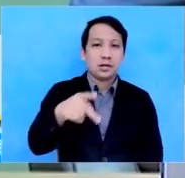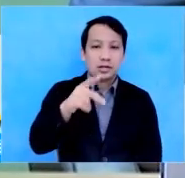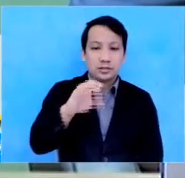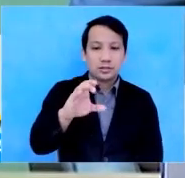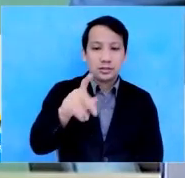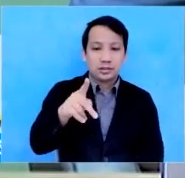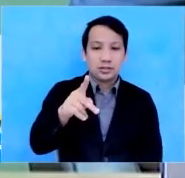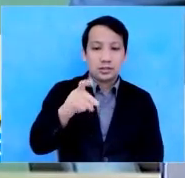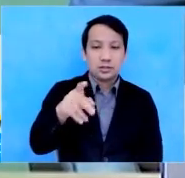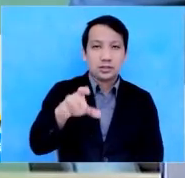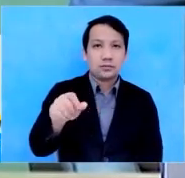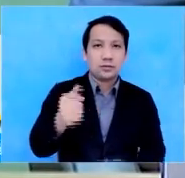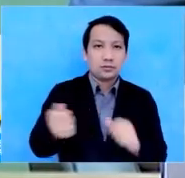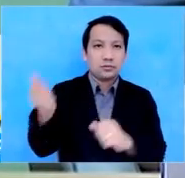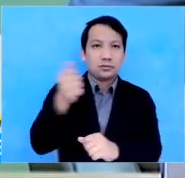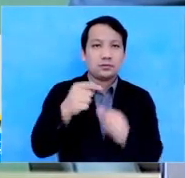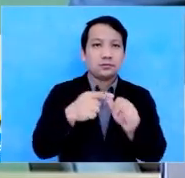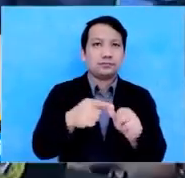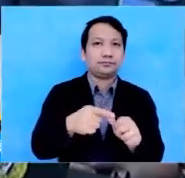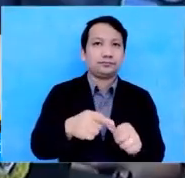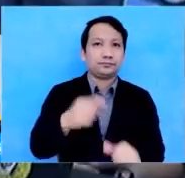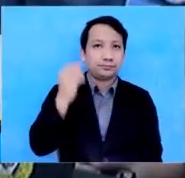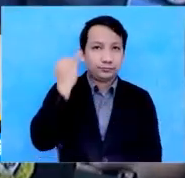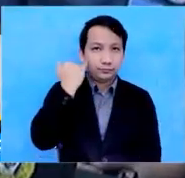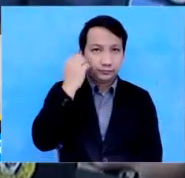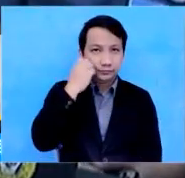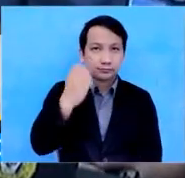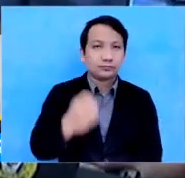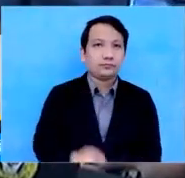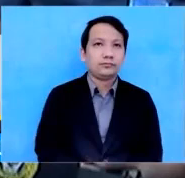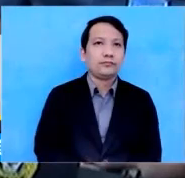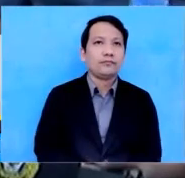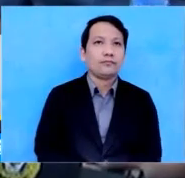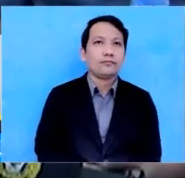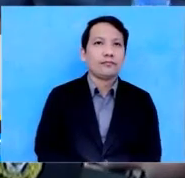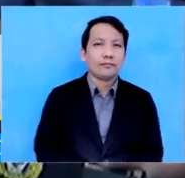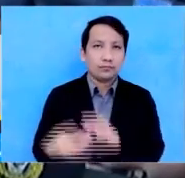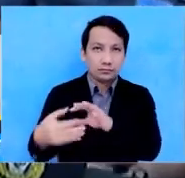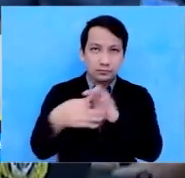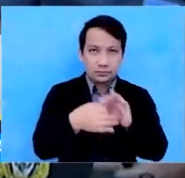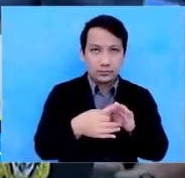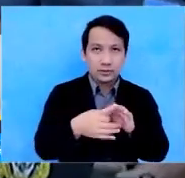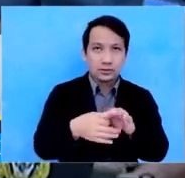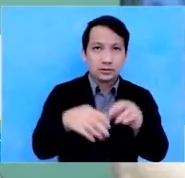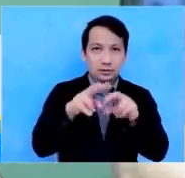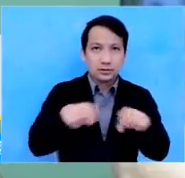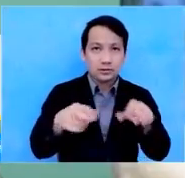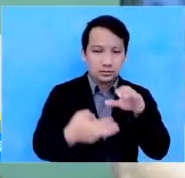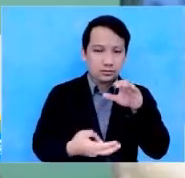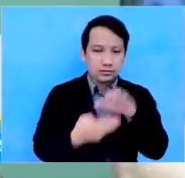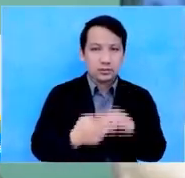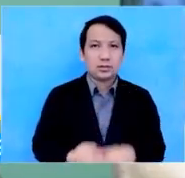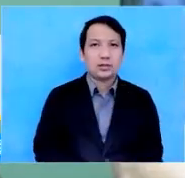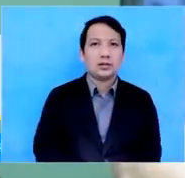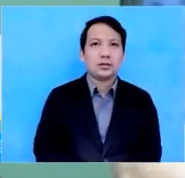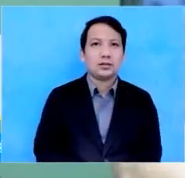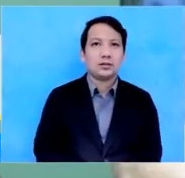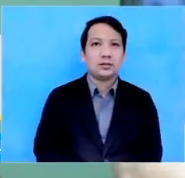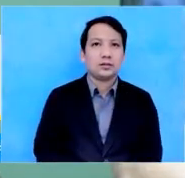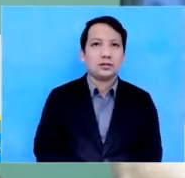kanilang hepeng si Major General Jonel Estomo. Sasali raw sila sa courtesy resignation. I will